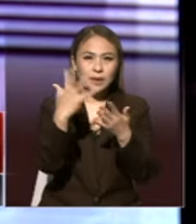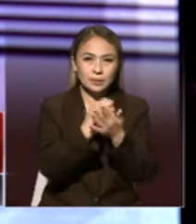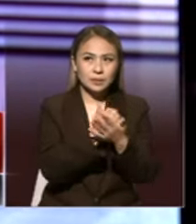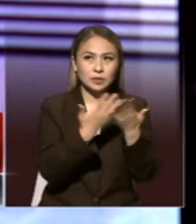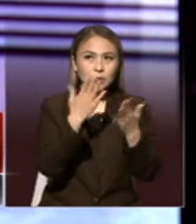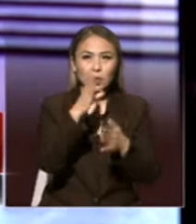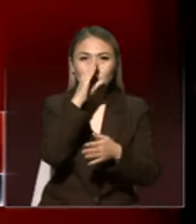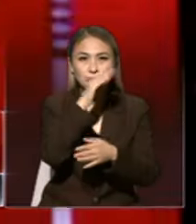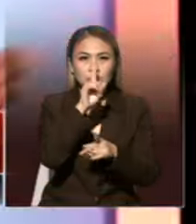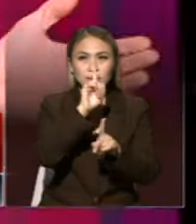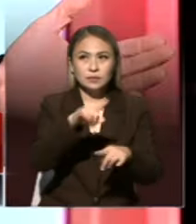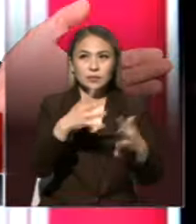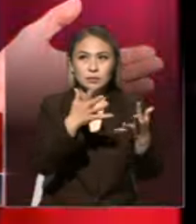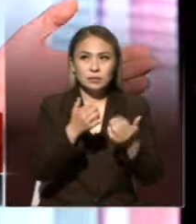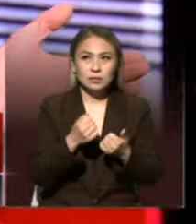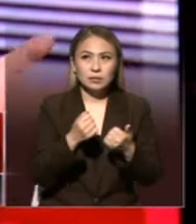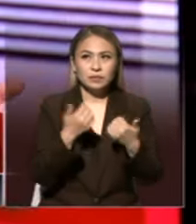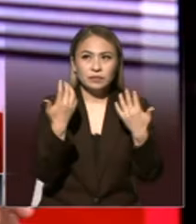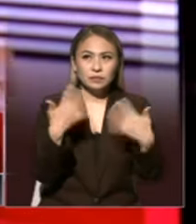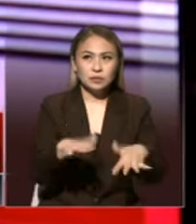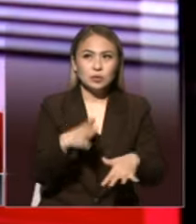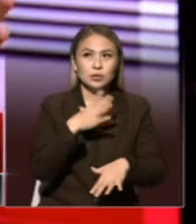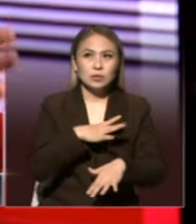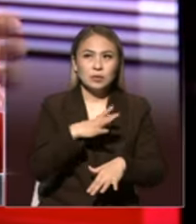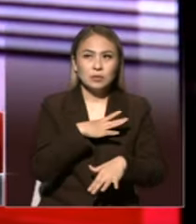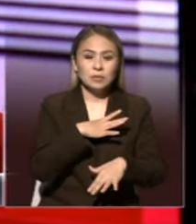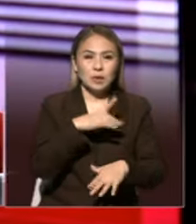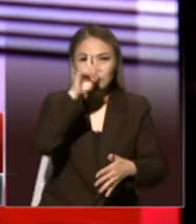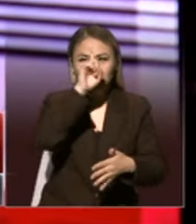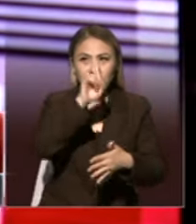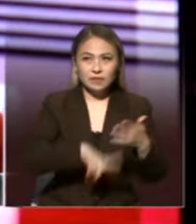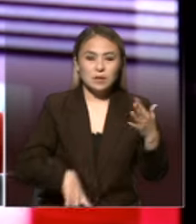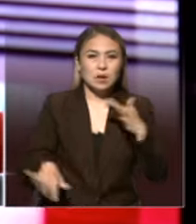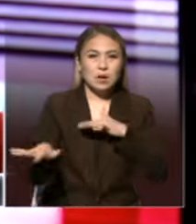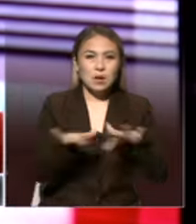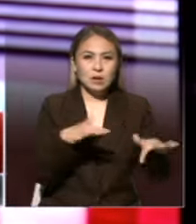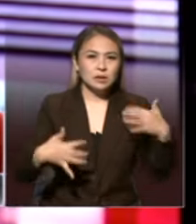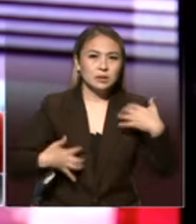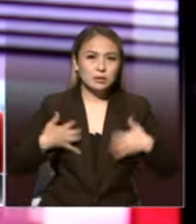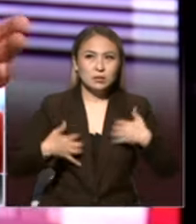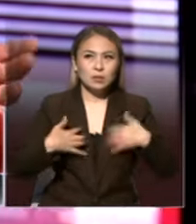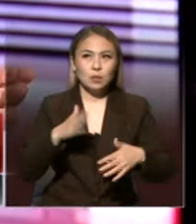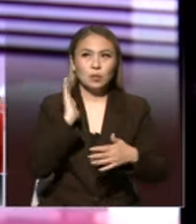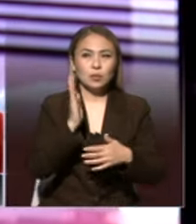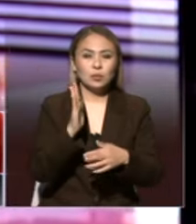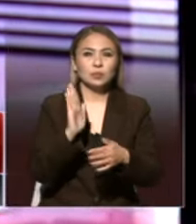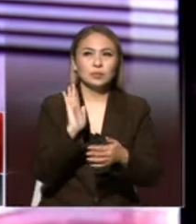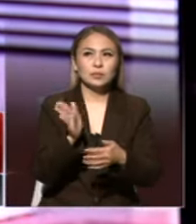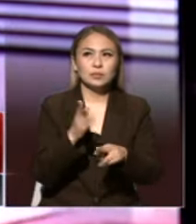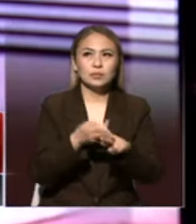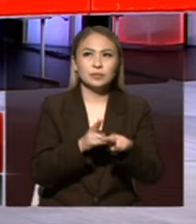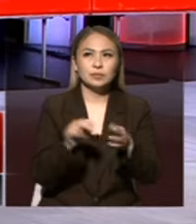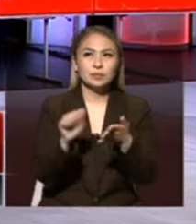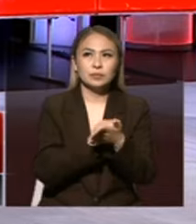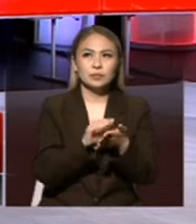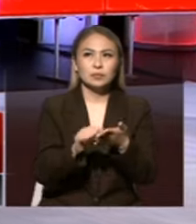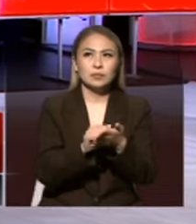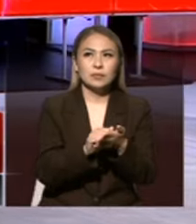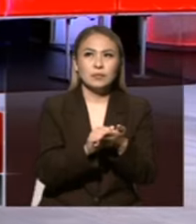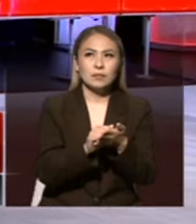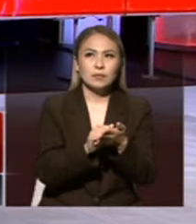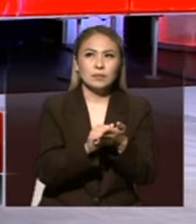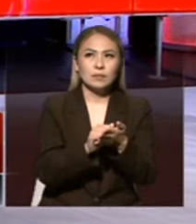аласың, үлгермесең алмайсың десе, бітті де. Әйтпесе біз үміттеніп, жан таласып, мынаған шейін болады деп шыны керек. Документтерімді сезінсіп,